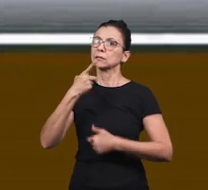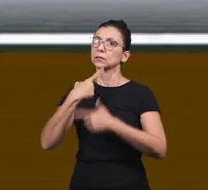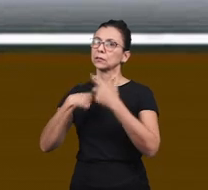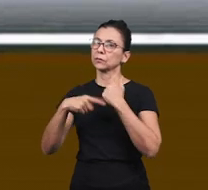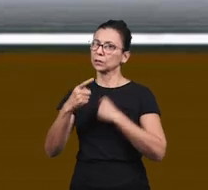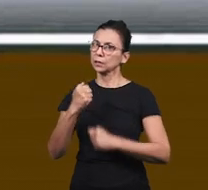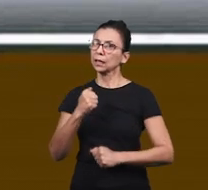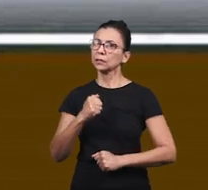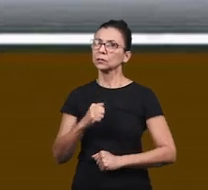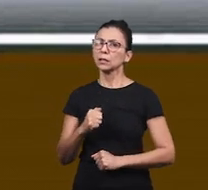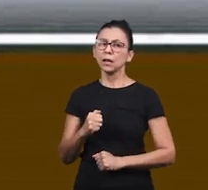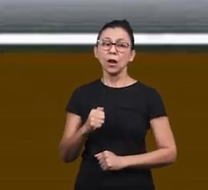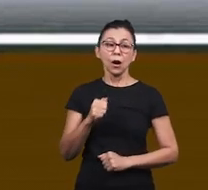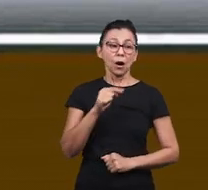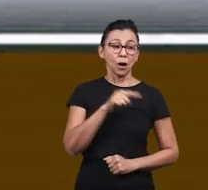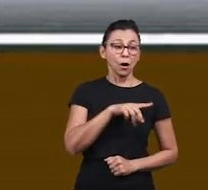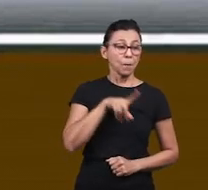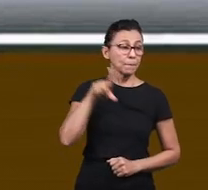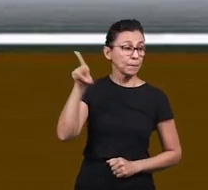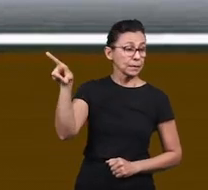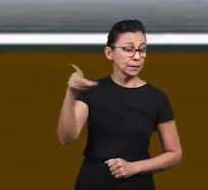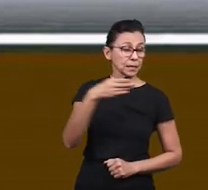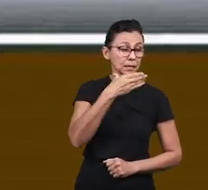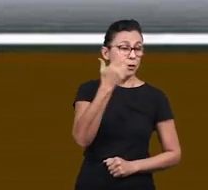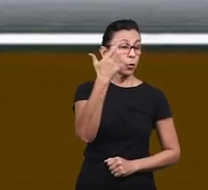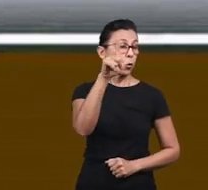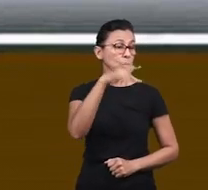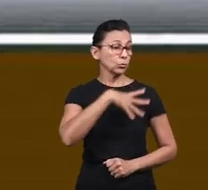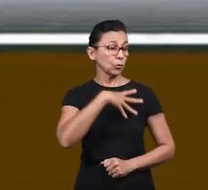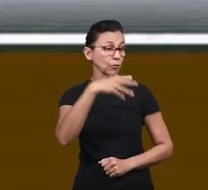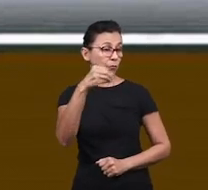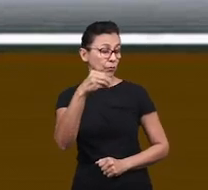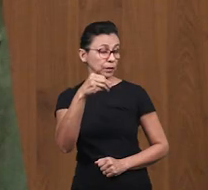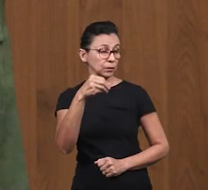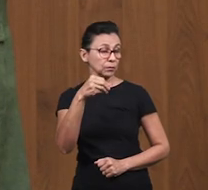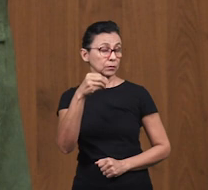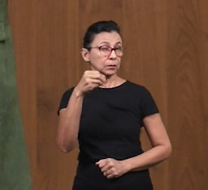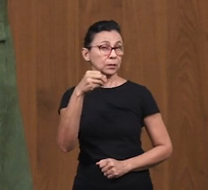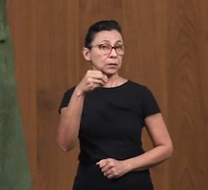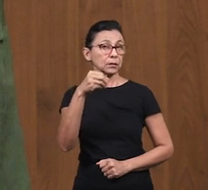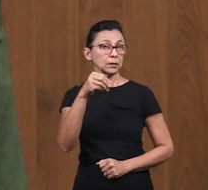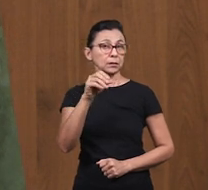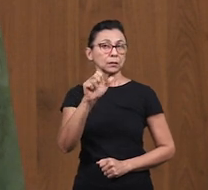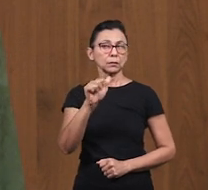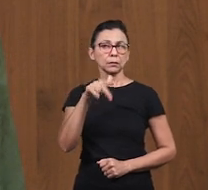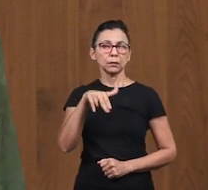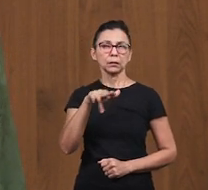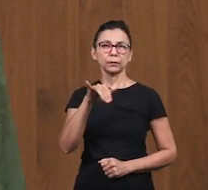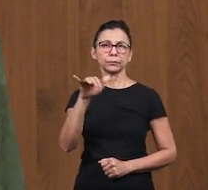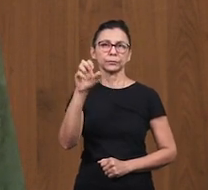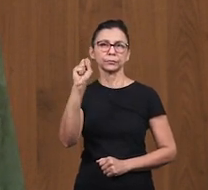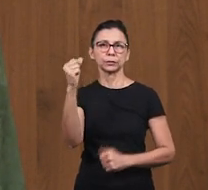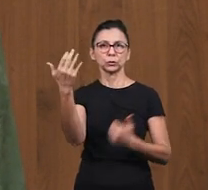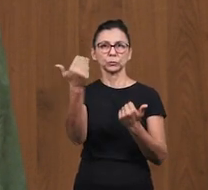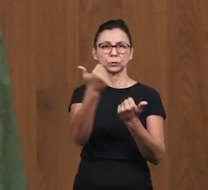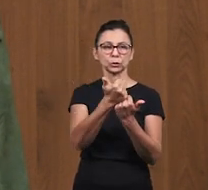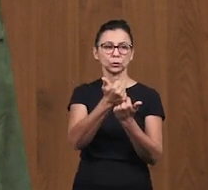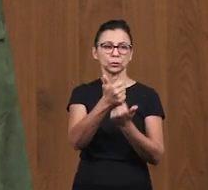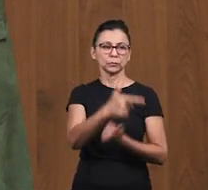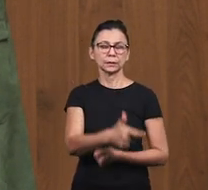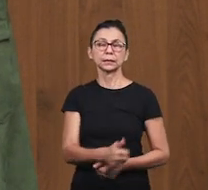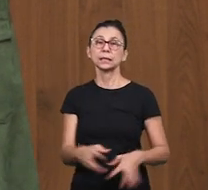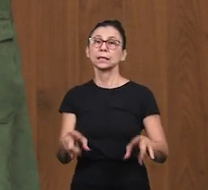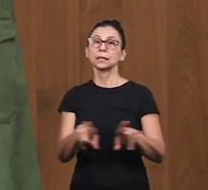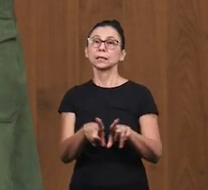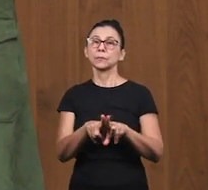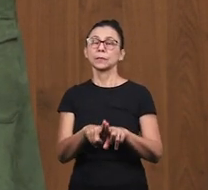peuple. Mais Adonijah, il y règne à la place de David. Et là, le prophète Nathan